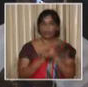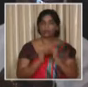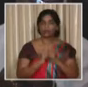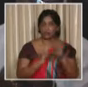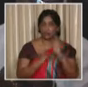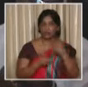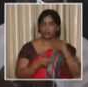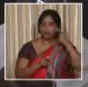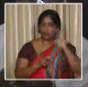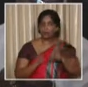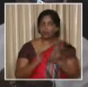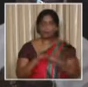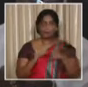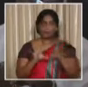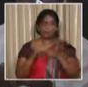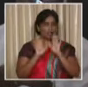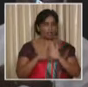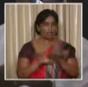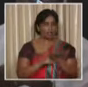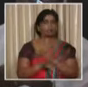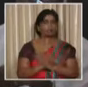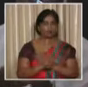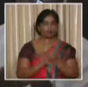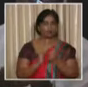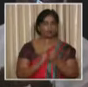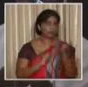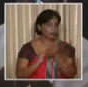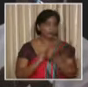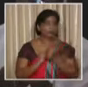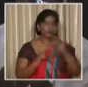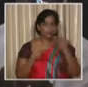අවශ්‍ය නිසා අපි බලාපොරොත්තු වෙනවා මේ මාසයේ අවසන් වීමට පෙර මේ කටයුතු දෙකම අවසන් කරන්නට.